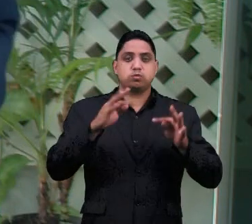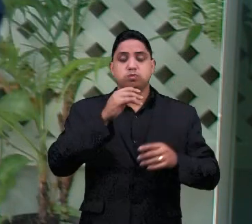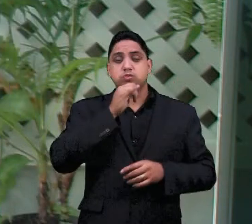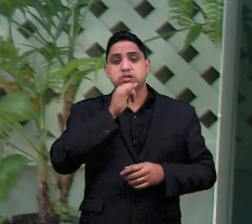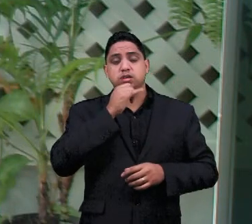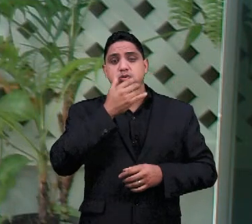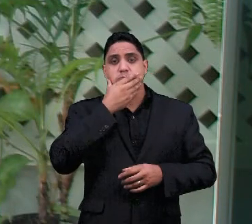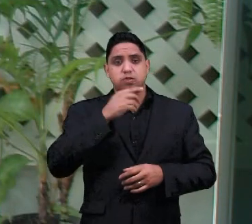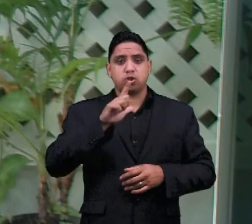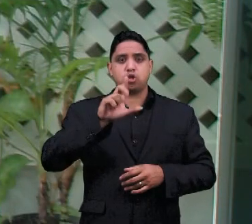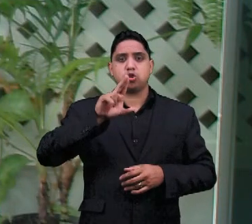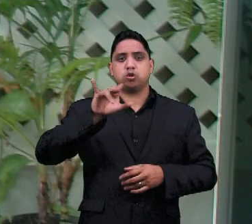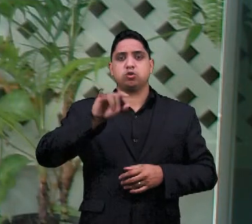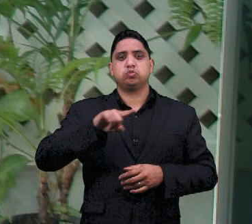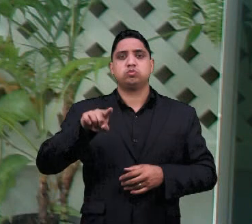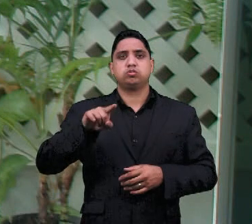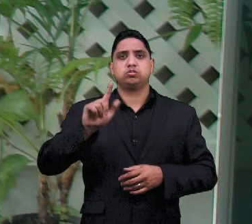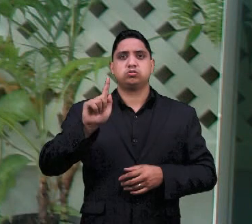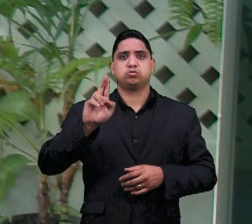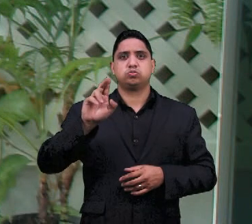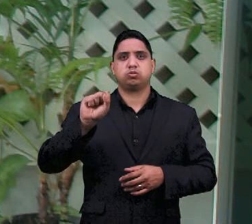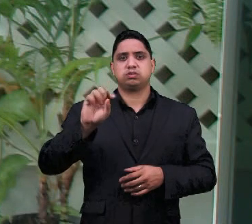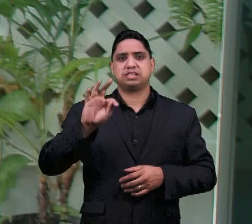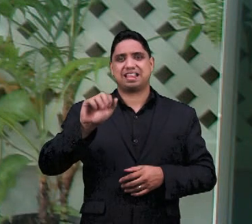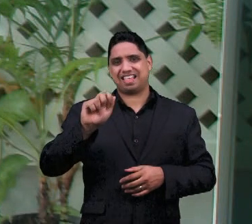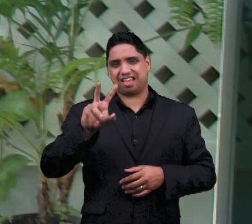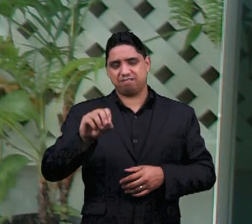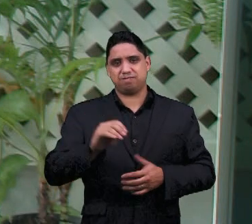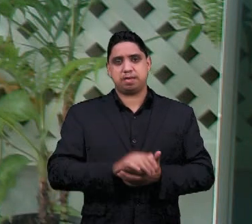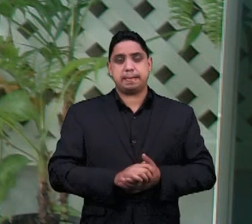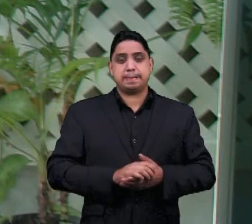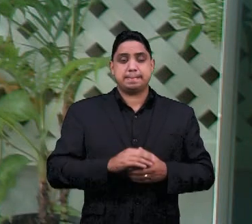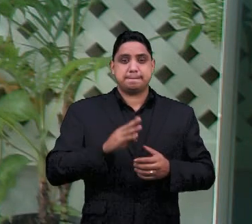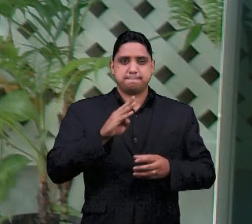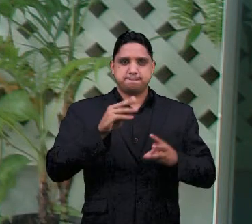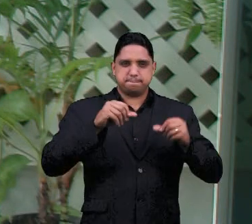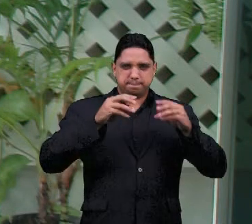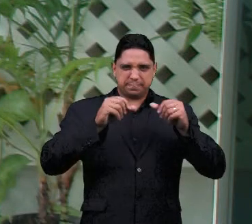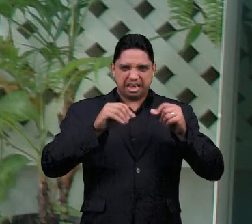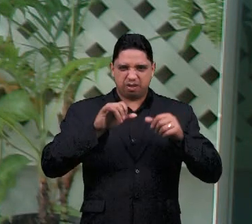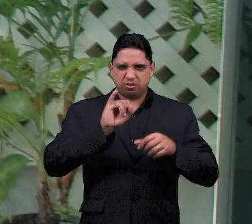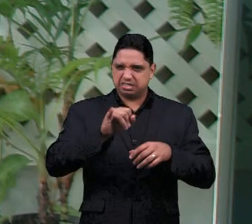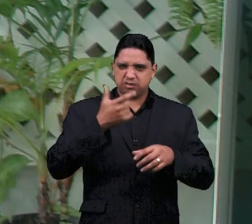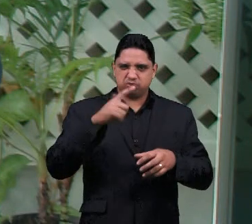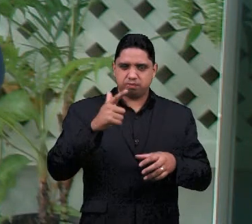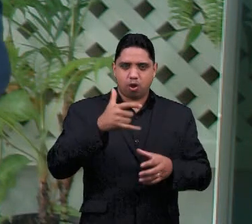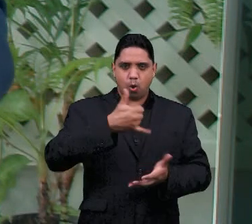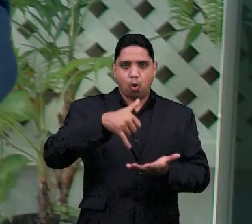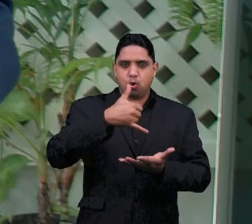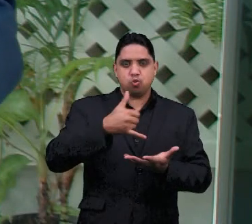Nous avons mes frères et sœurs ici, d'autres intéressants. Luis Gustavo dit